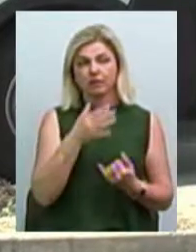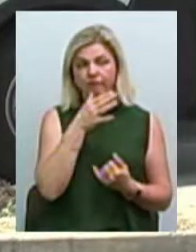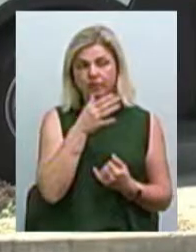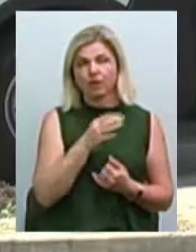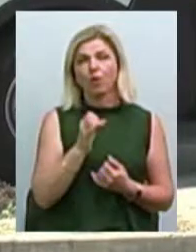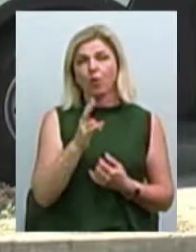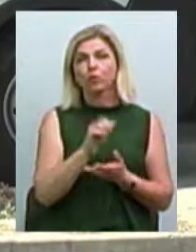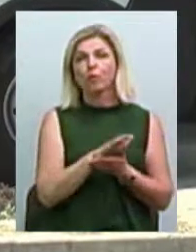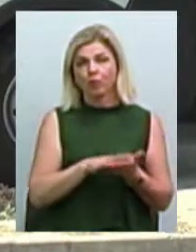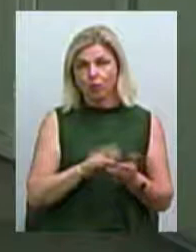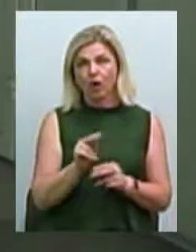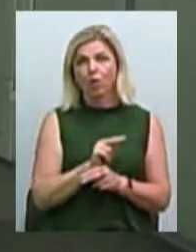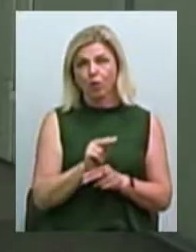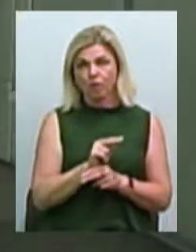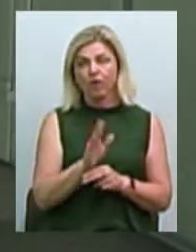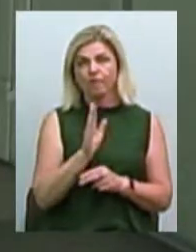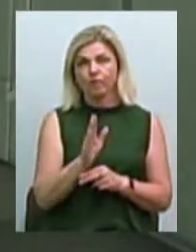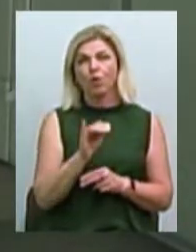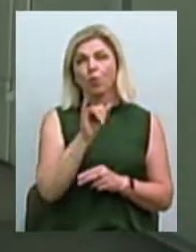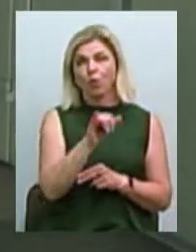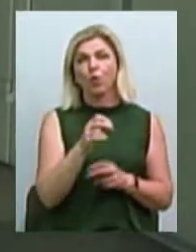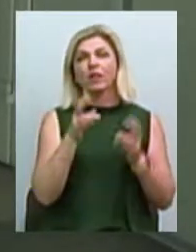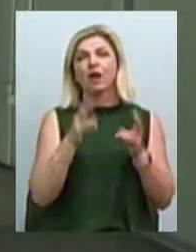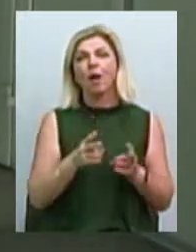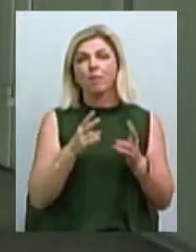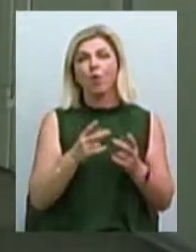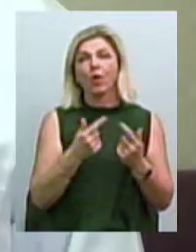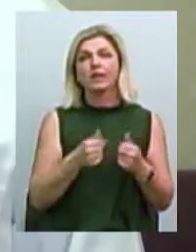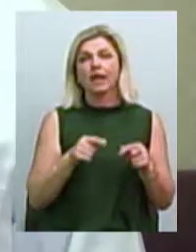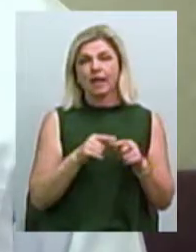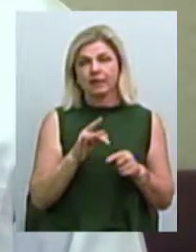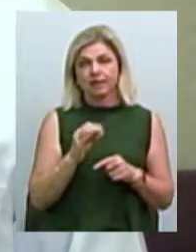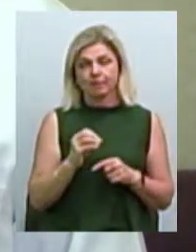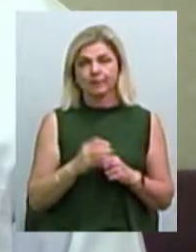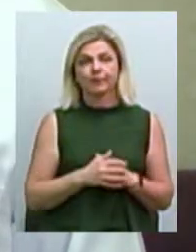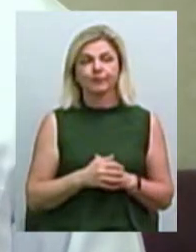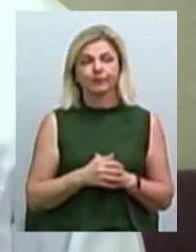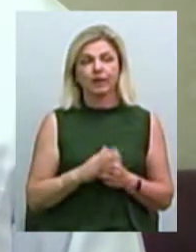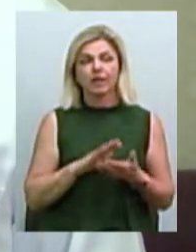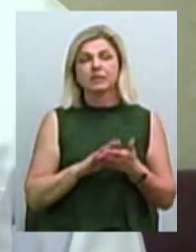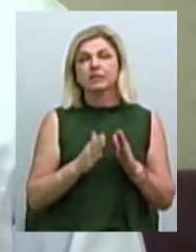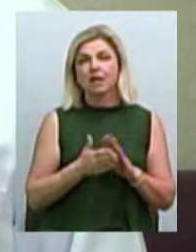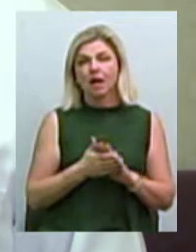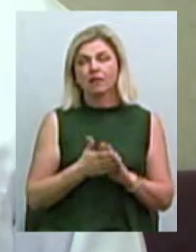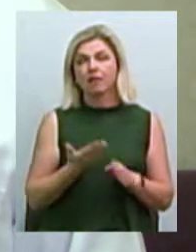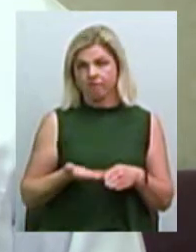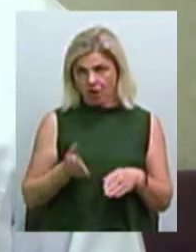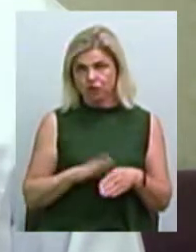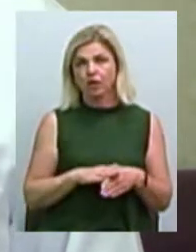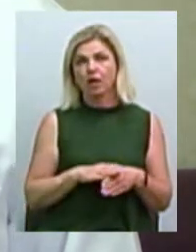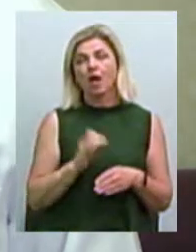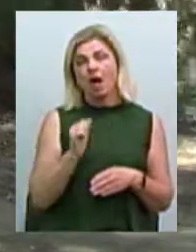він продовжує лікування в ортопедо-травматологічному відділенні. Стан його важкий,